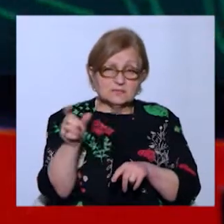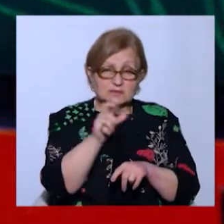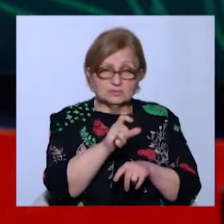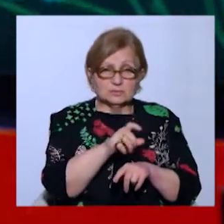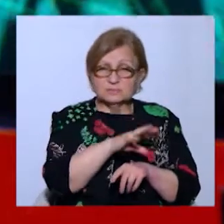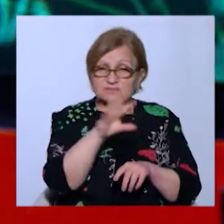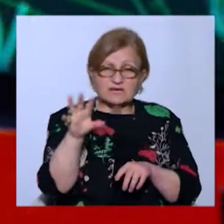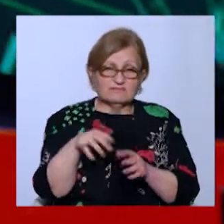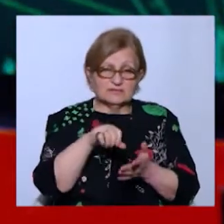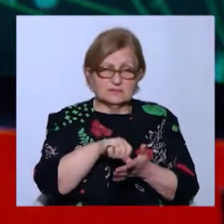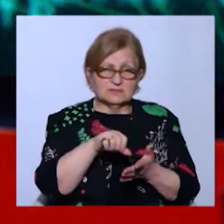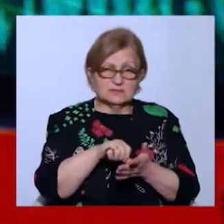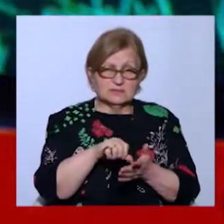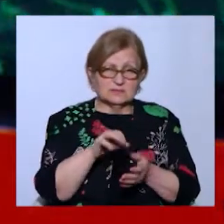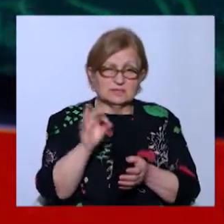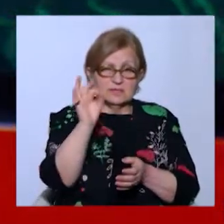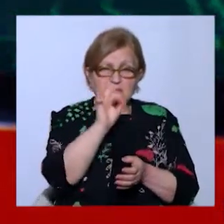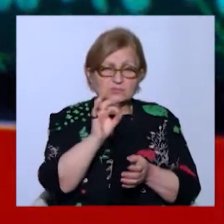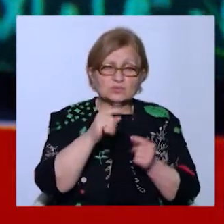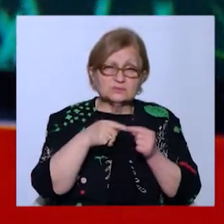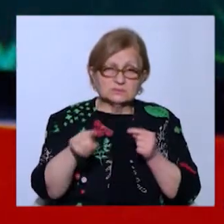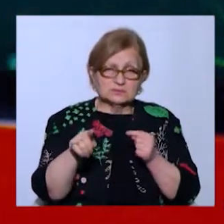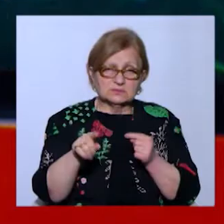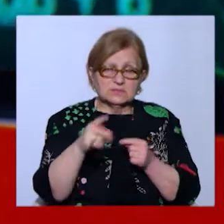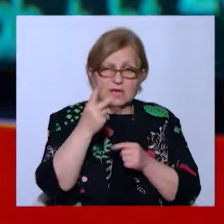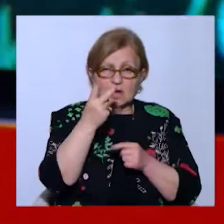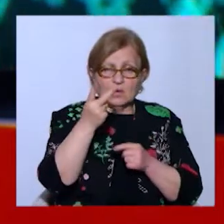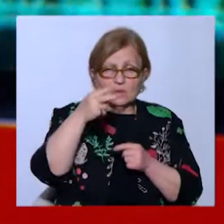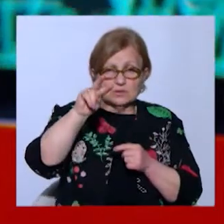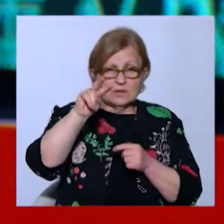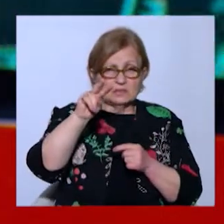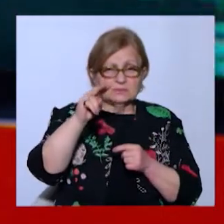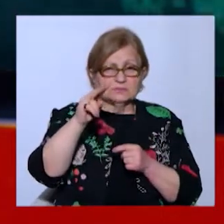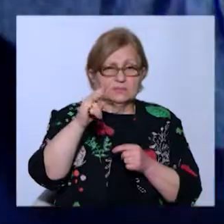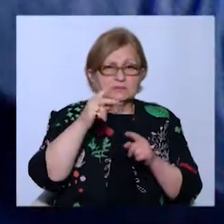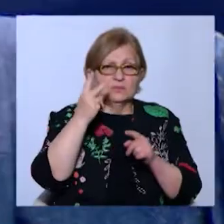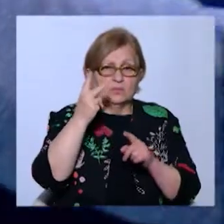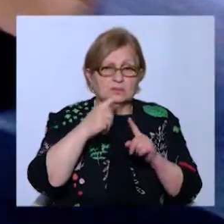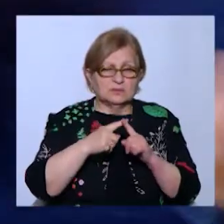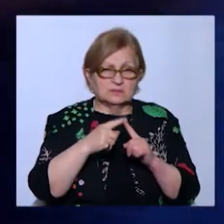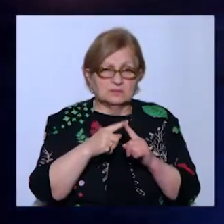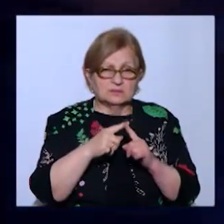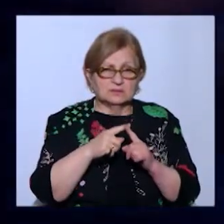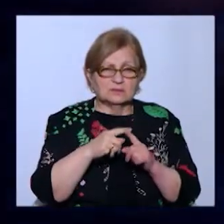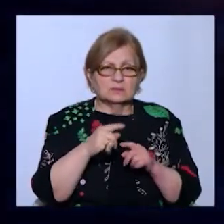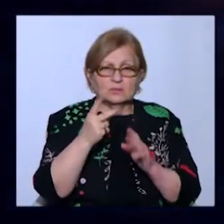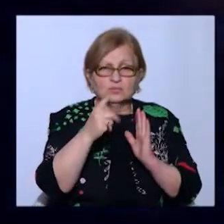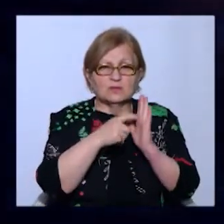წევრი გავყოთ 0 ხარისხთან 0-ისგან განსხვავებულ 2 ხარისხად 2x. აი ამ სიდიდეზე გავყოთ